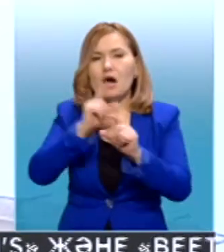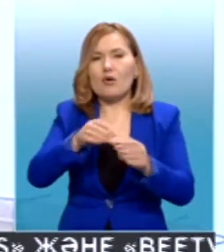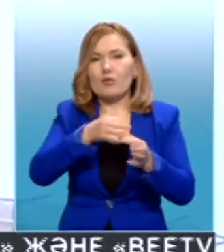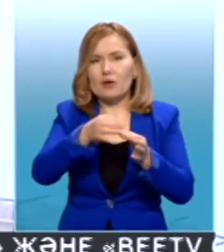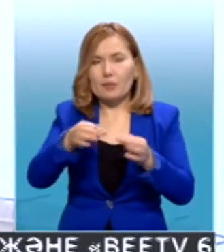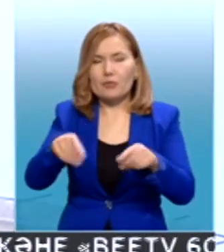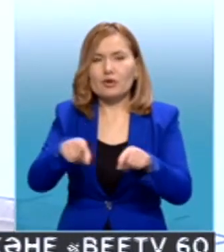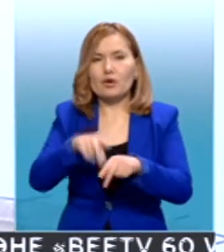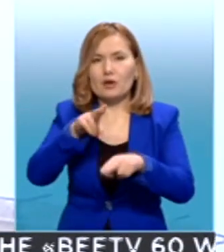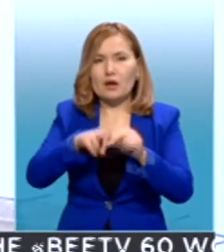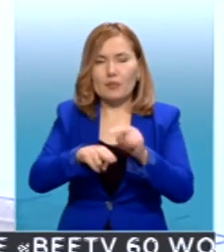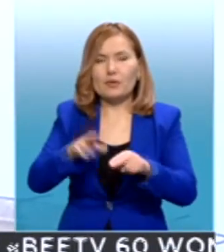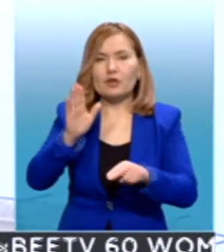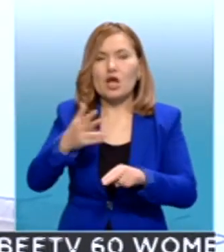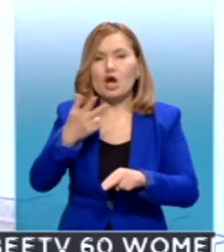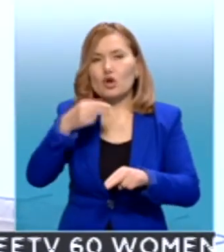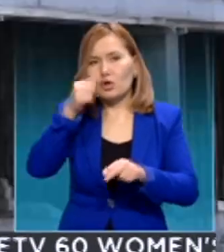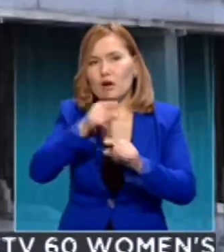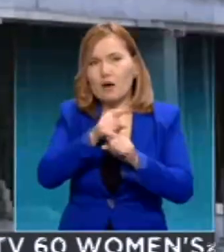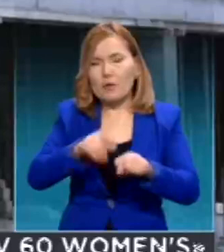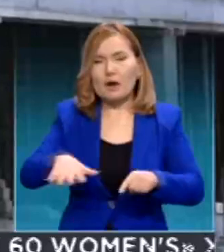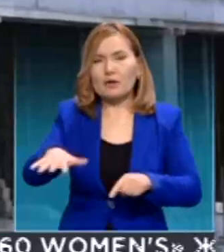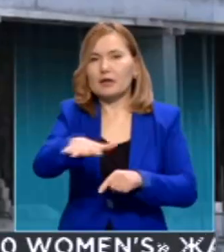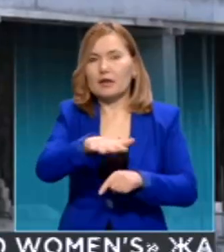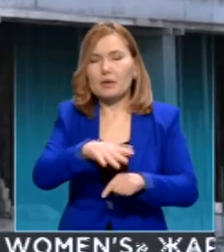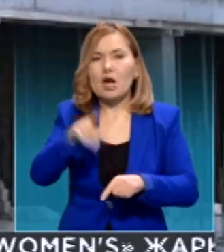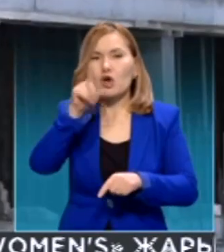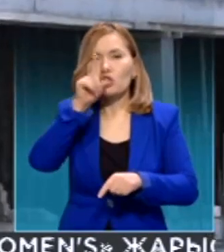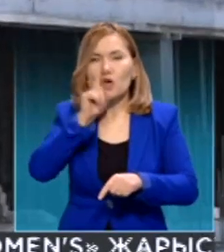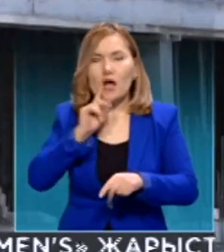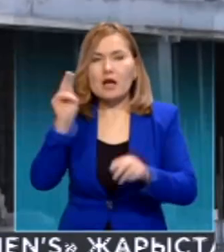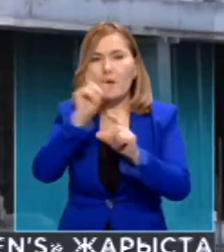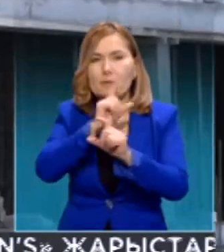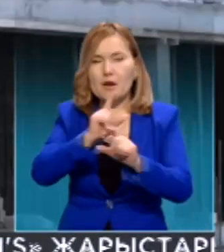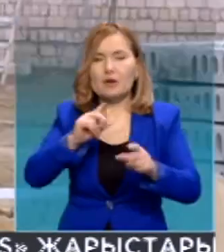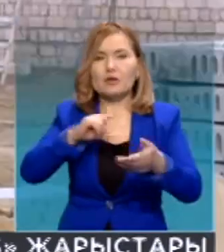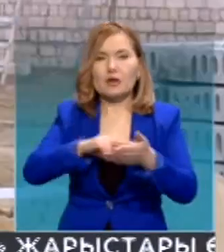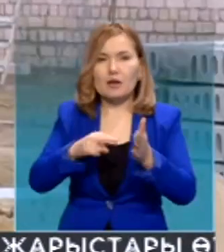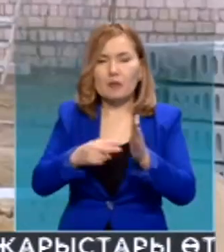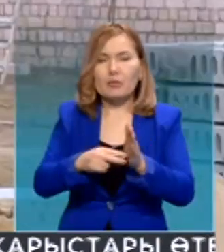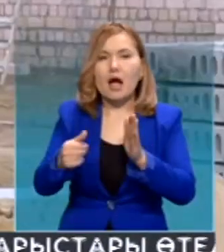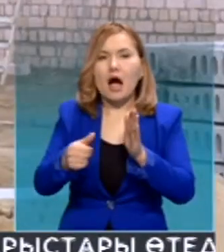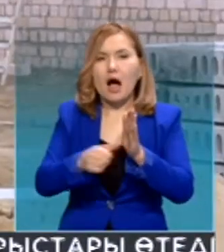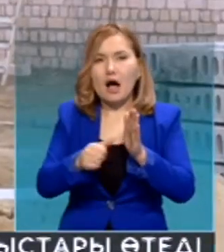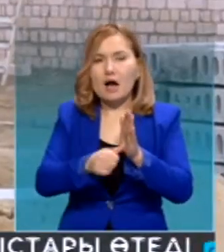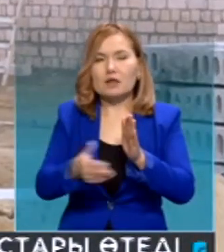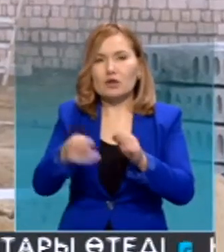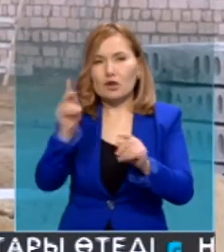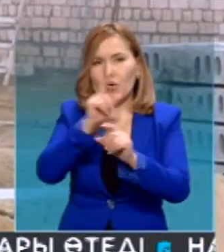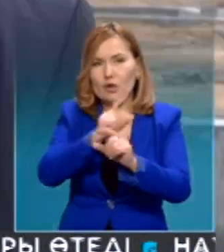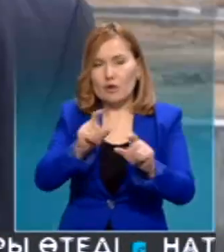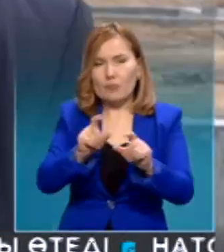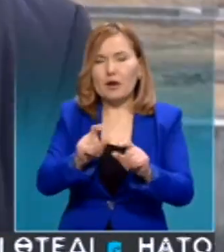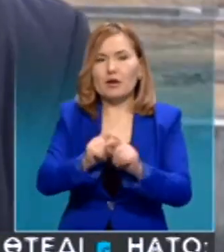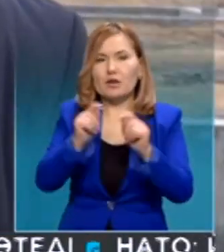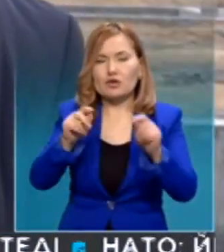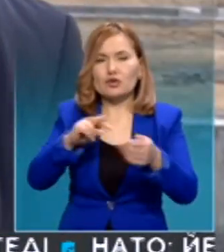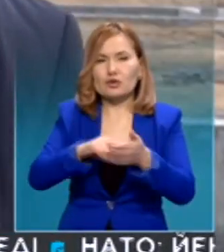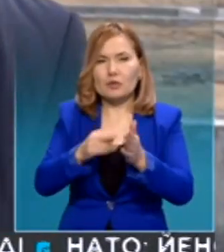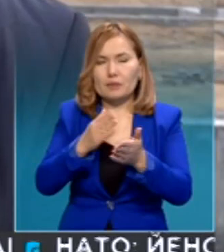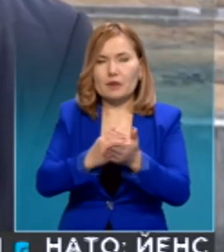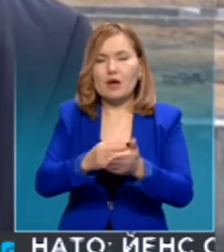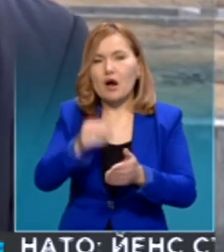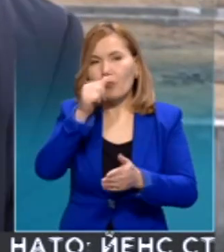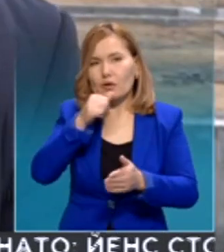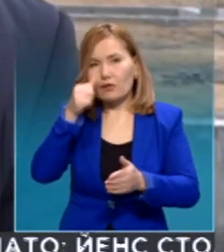бой көтермек. Ал алдағы 3 жылда ауданда жайлы мектеп жобасы аясында 6 білім беру ұйымын салу жоспарланып отыр. Былтыр 6 мектеп